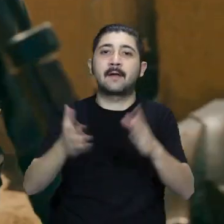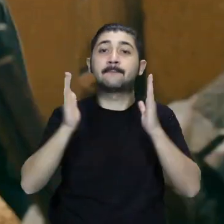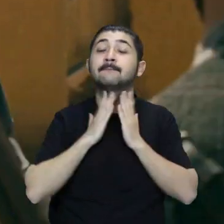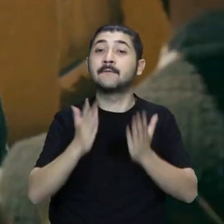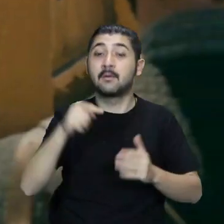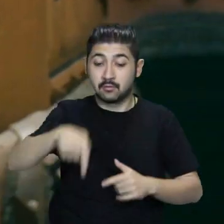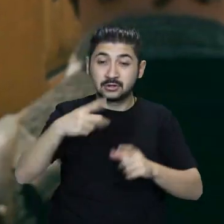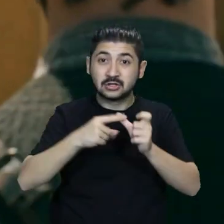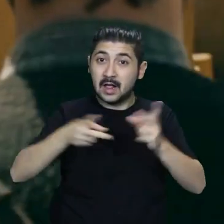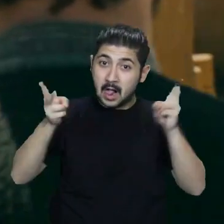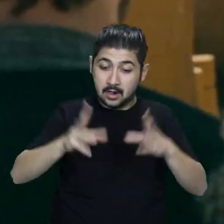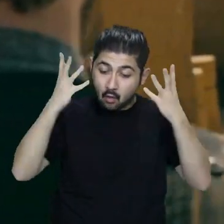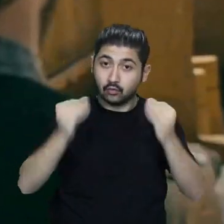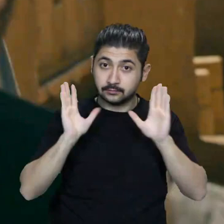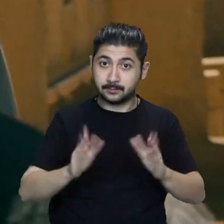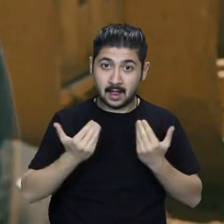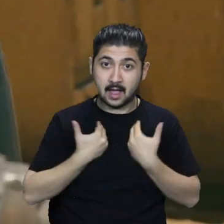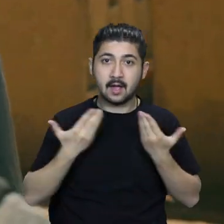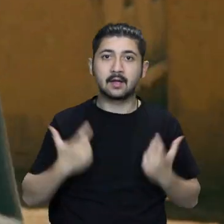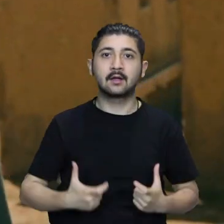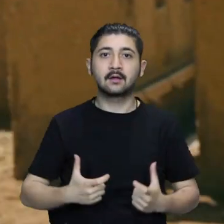Biz burada şehit olsak da,